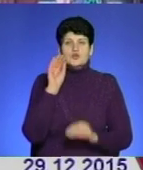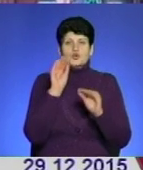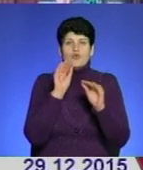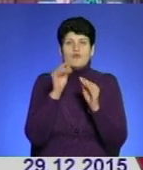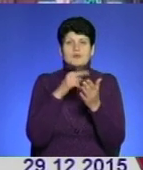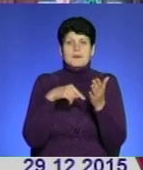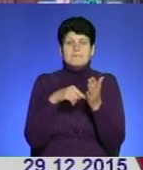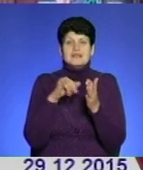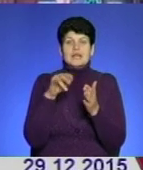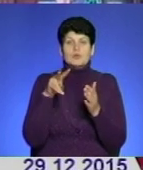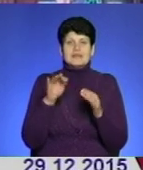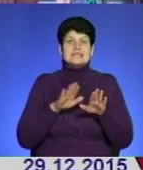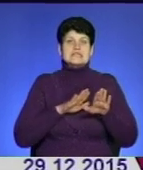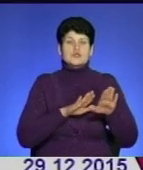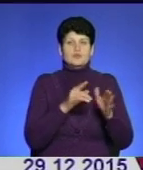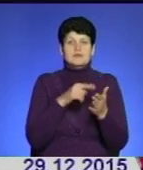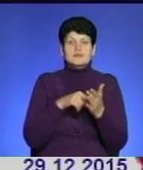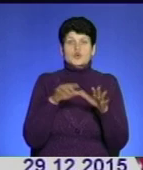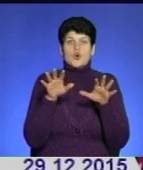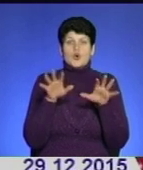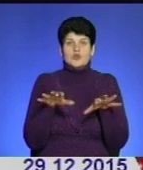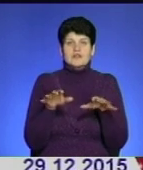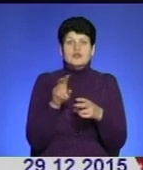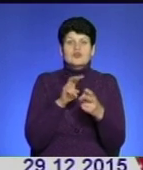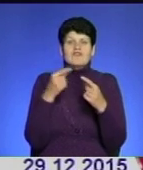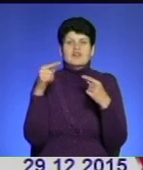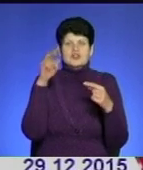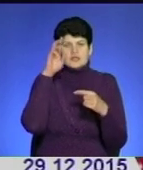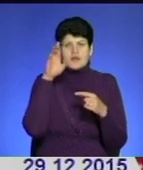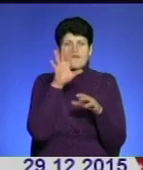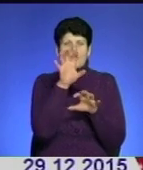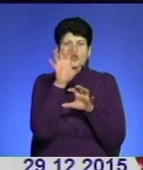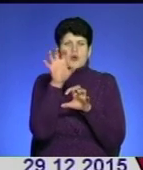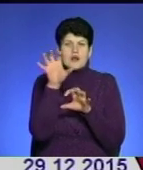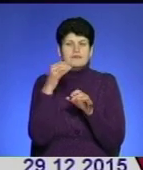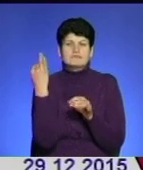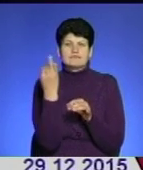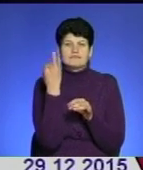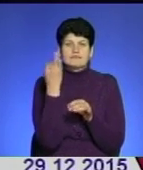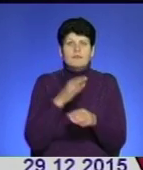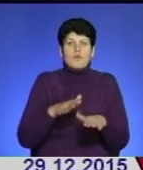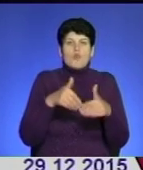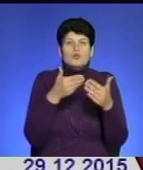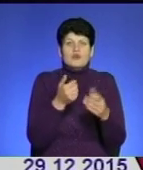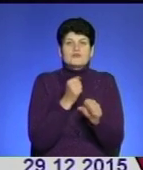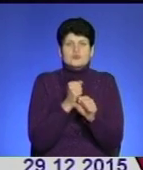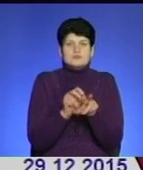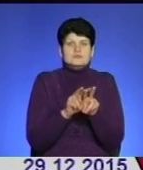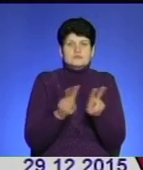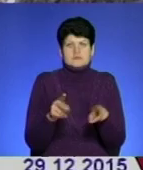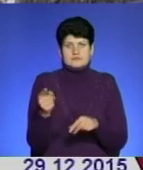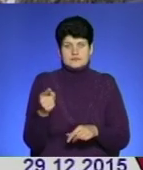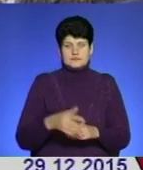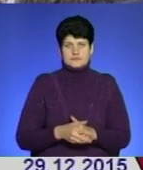міста ілюмінацією заступник міського голови шукав в інших країнах, фотографував найцікавіше і пропонував зробити щось схоже у